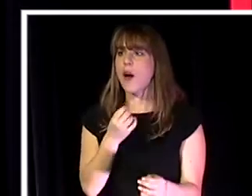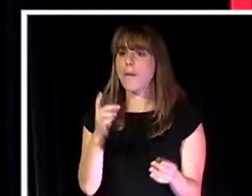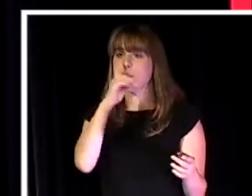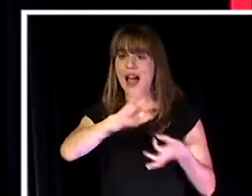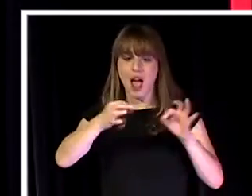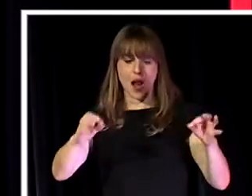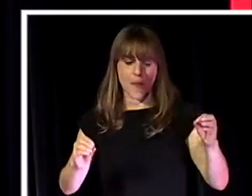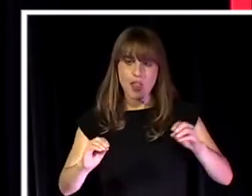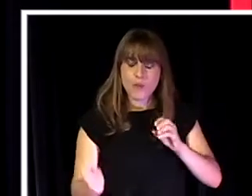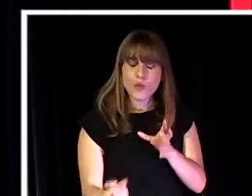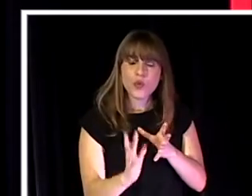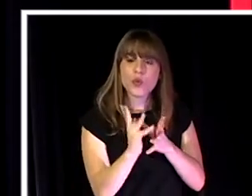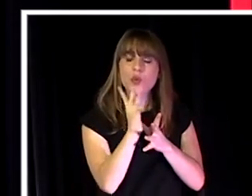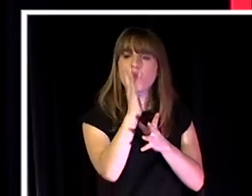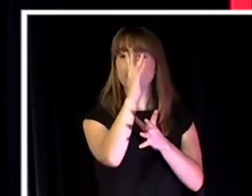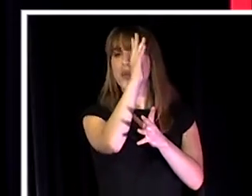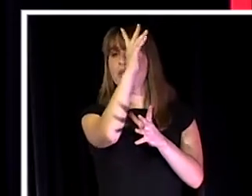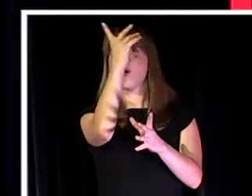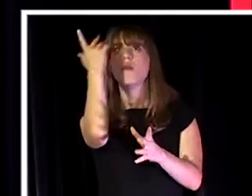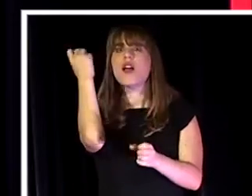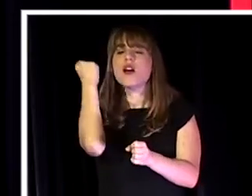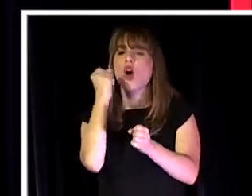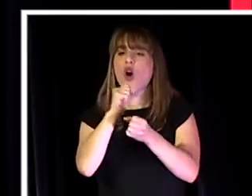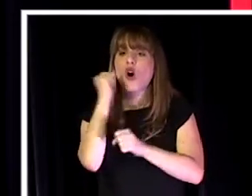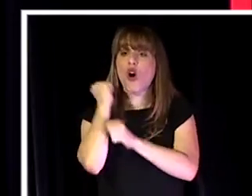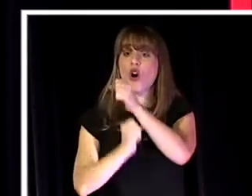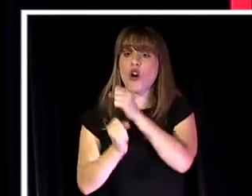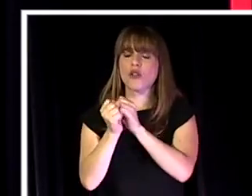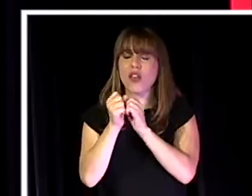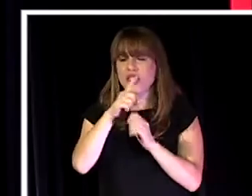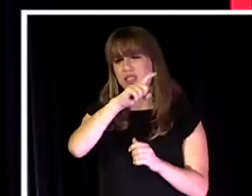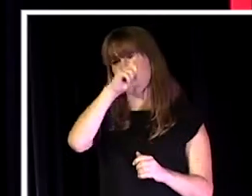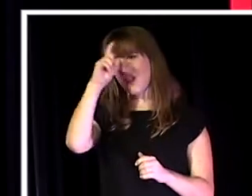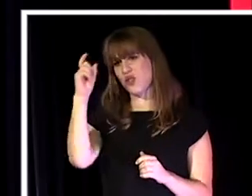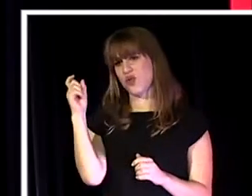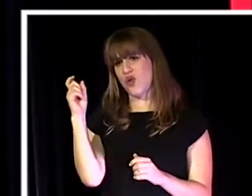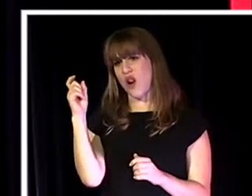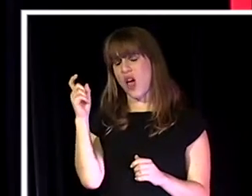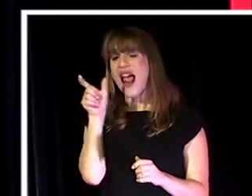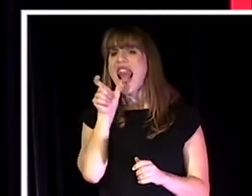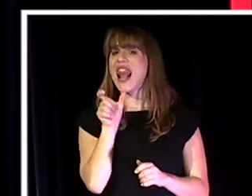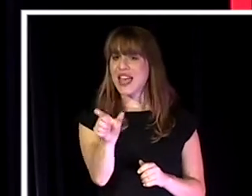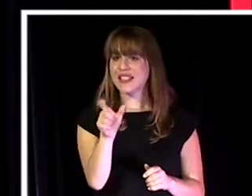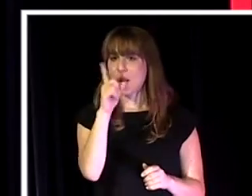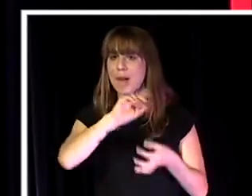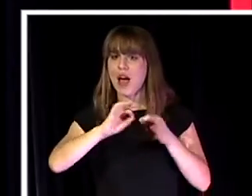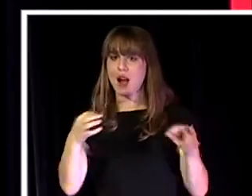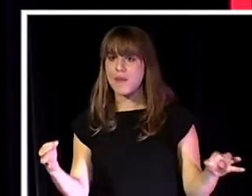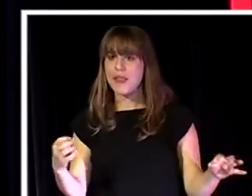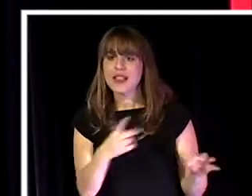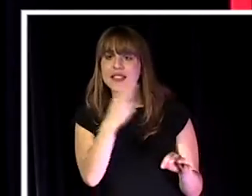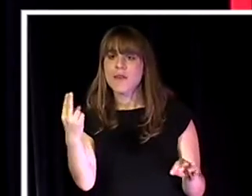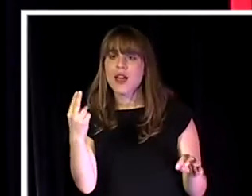σε δύσκολους καιρούς. Γιατί ήταν παραμυθία, πάει να πει παρηγοριά, ανάγκη για αισιοδοξία και ελπίδα.